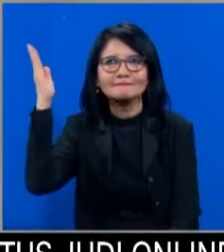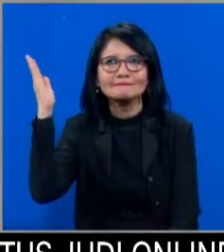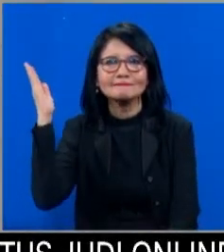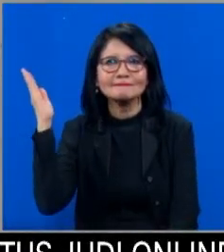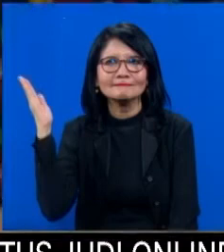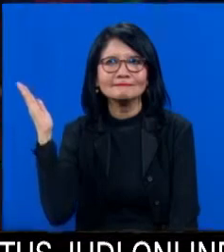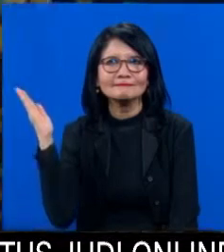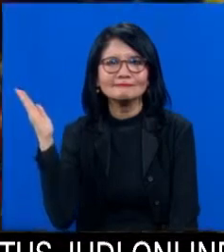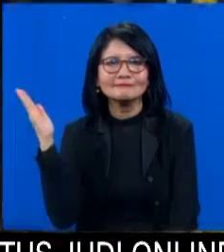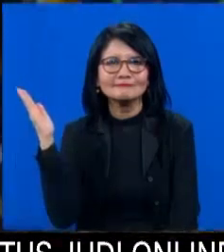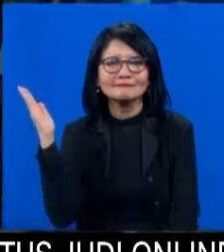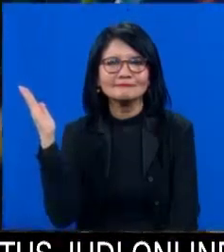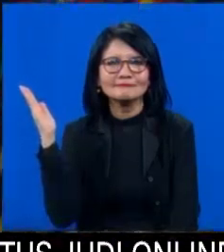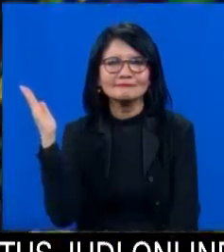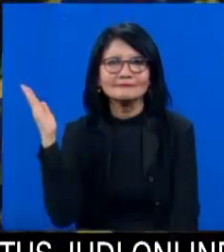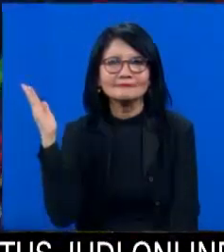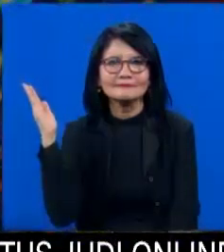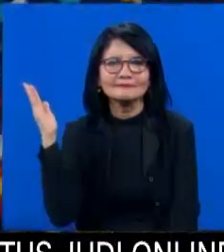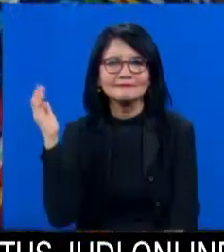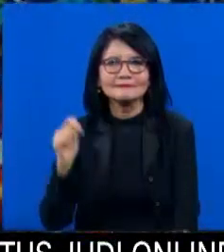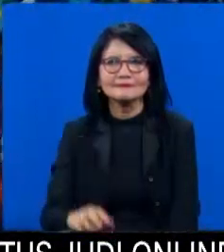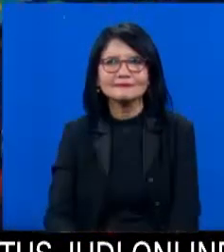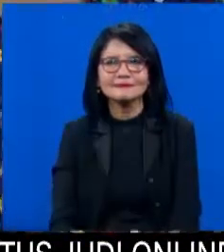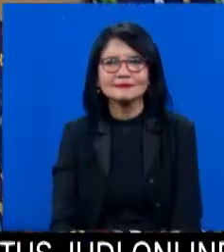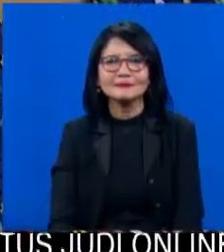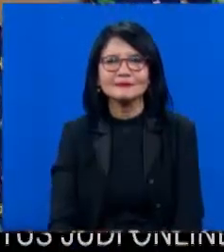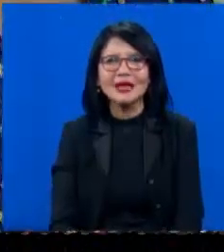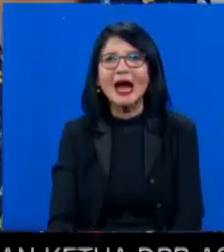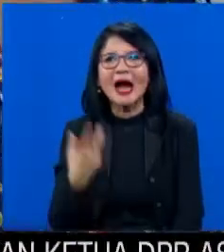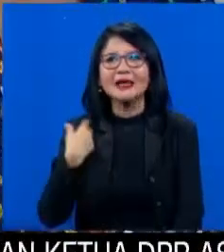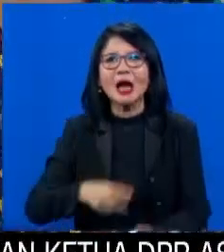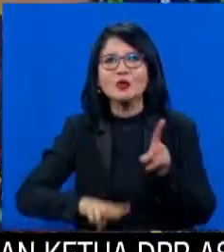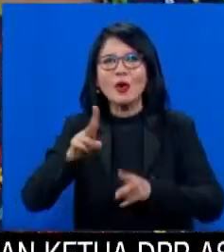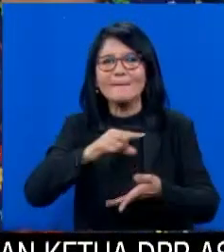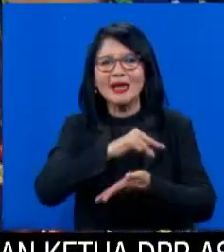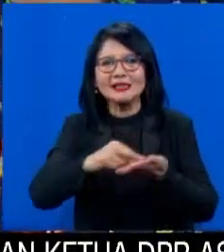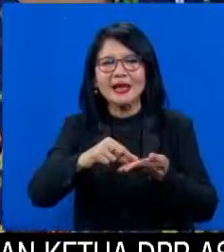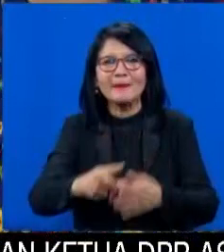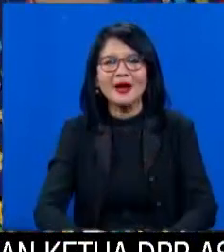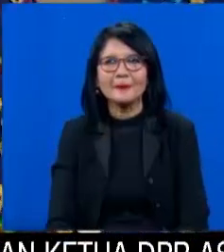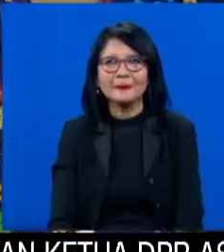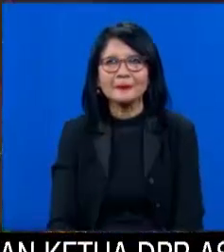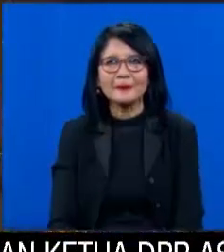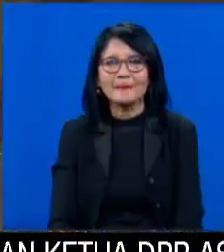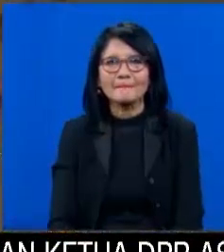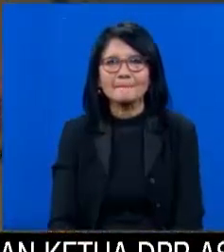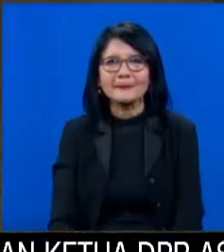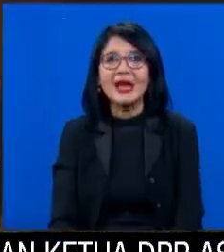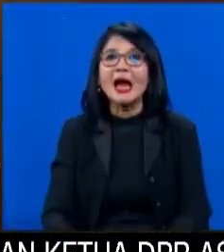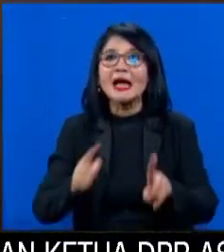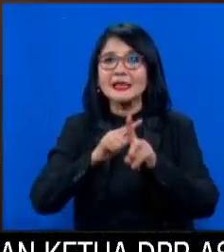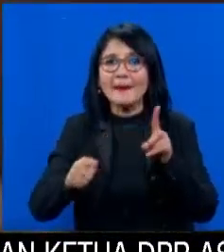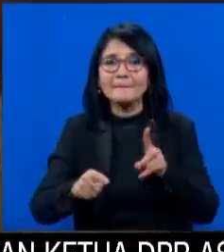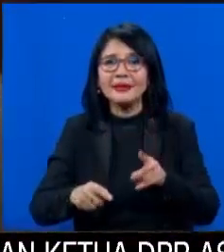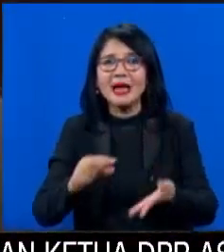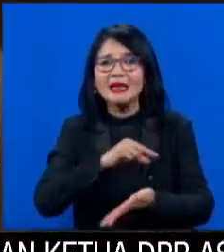Lun, Isak, Samuel, Leander, Yosep, Tolense, Yakob, dan Zadok. Namun kini marga